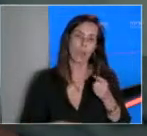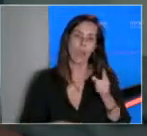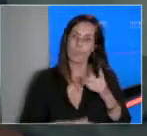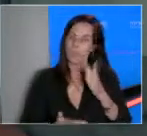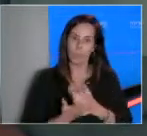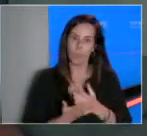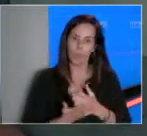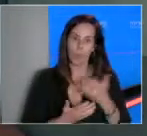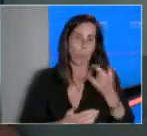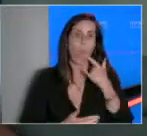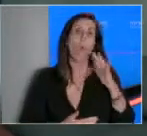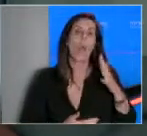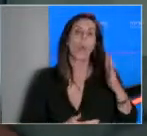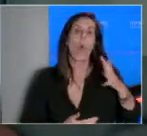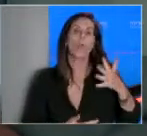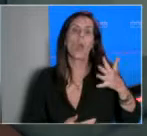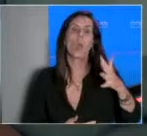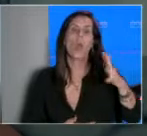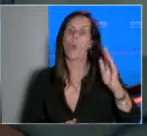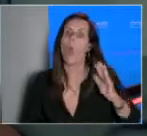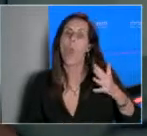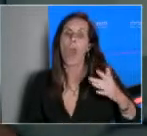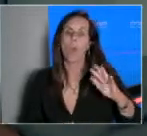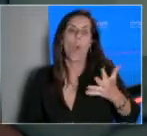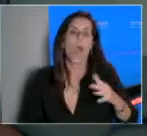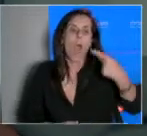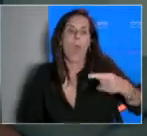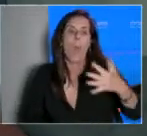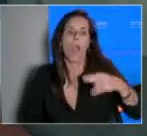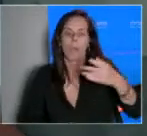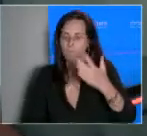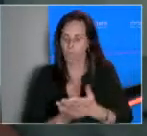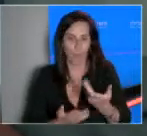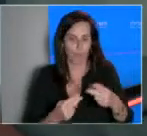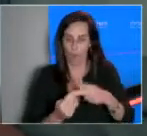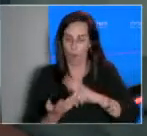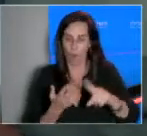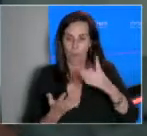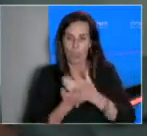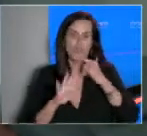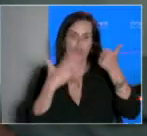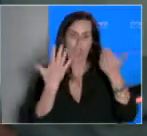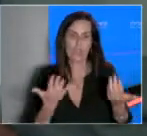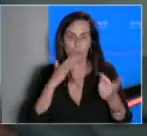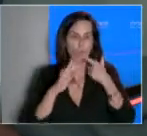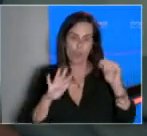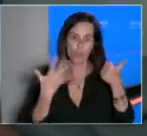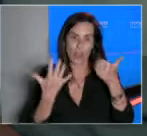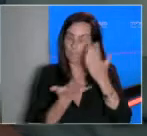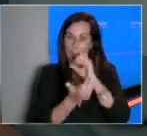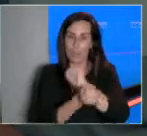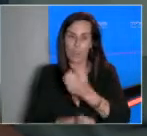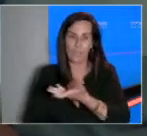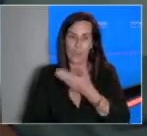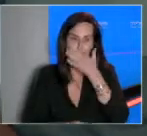אבל זה כבר, כל הזמן אומרים לנו, אולי זה יקרה עכשיו, ואולי זה יקרה עכשיו, ואולי זה יקרה עכשיו, וכבר עוד חודש וחצי, זה כבר שש שנים, שש שנים שהוא כבר